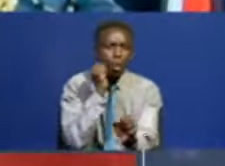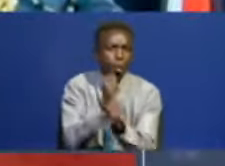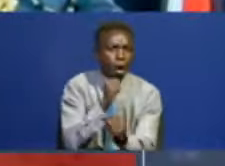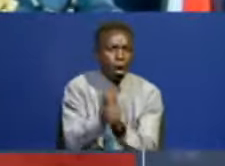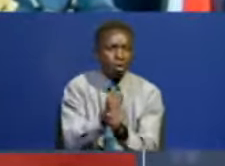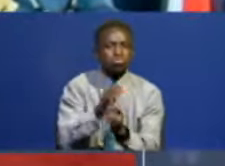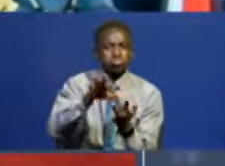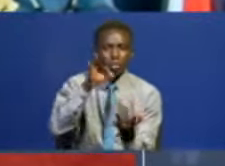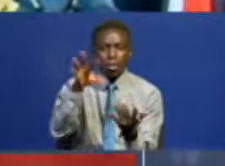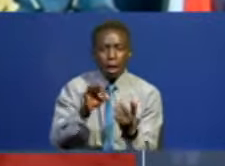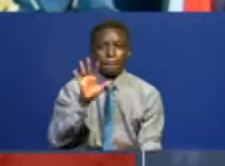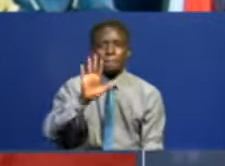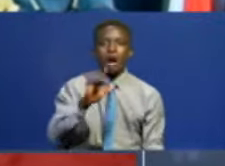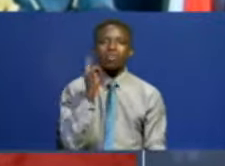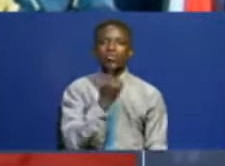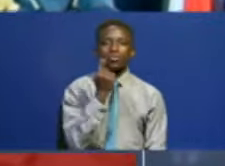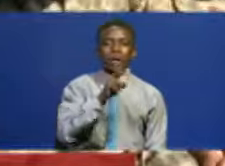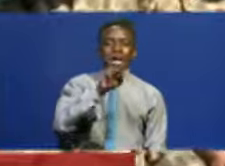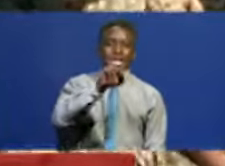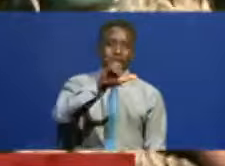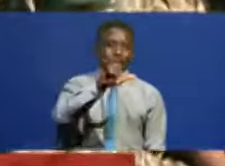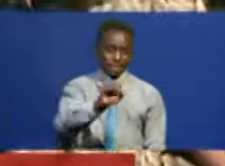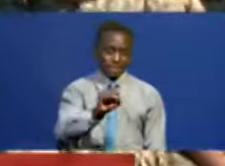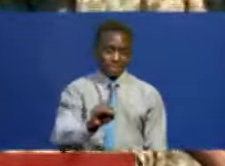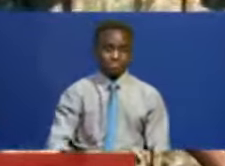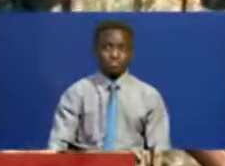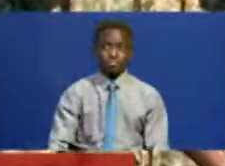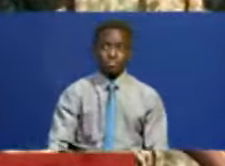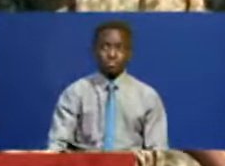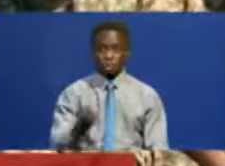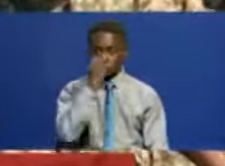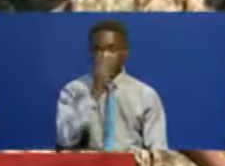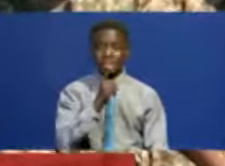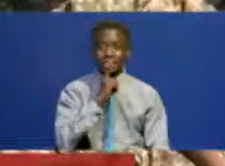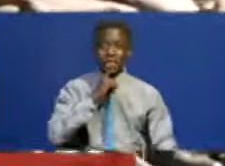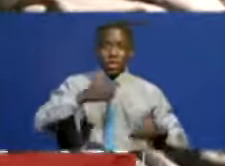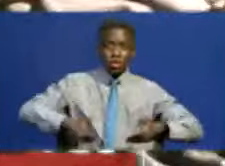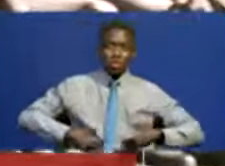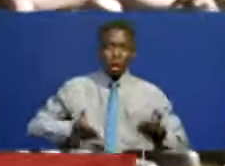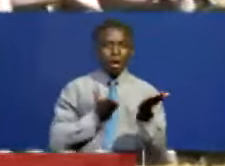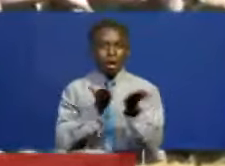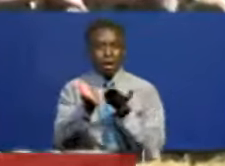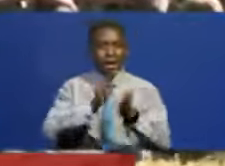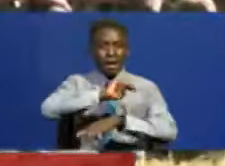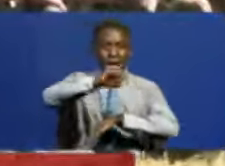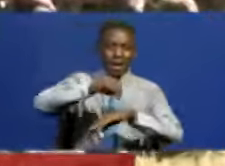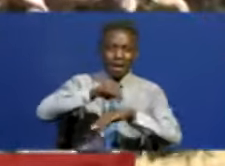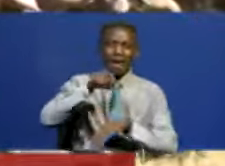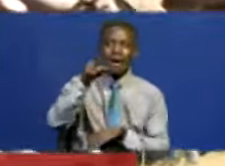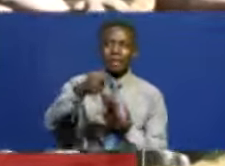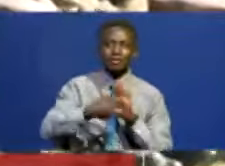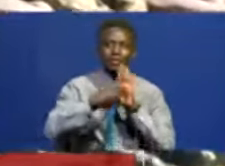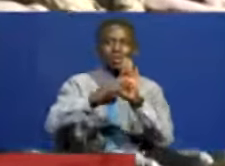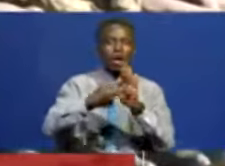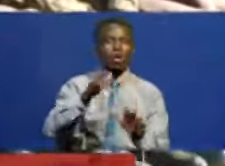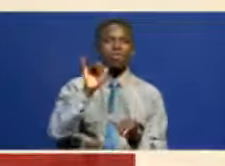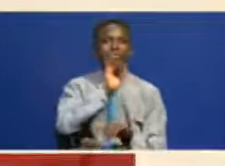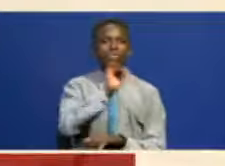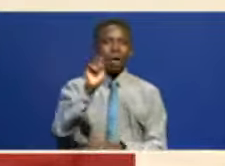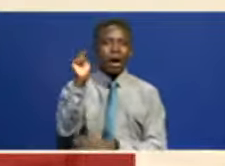Service. Ruto alisema huduma ya vijana wa taifa itakuwa kitovu cha mafunzo kwa Wakenya wanaopania kufanya kazi nje ya